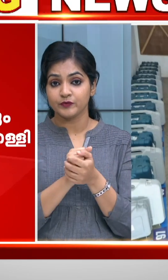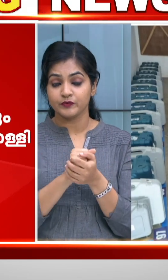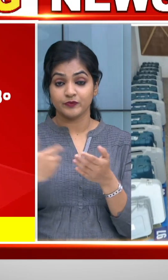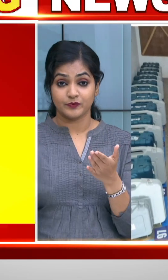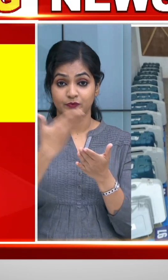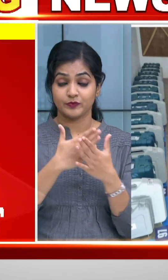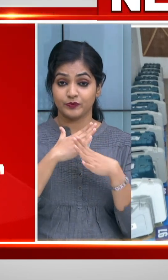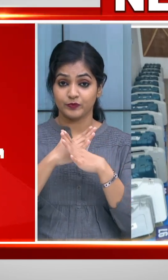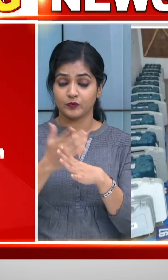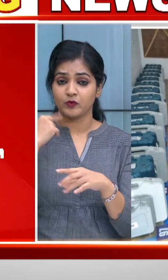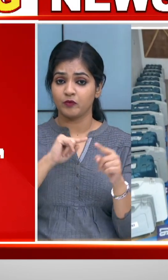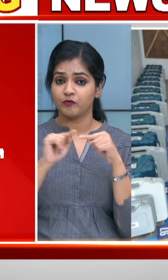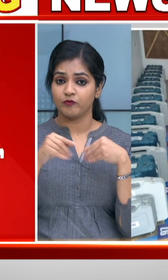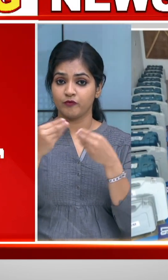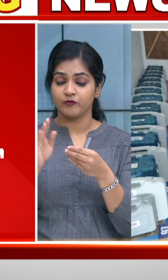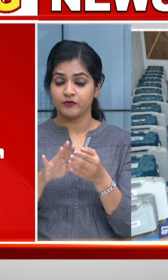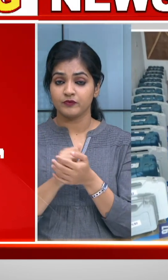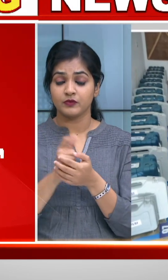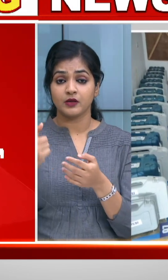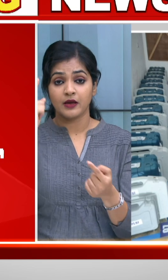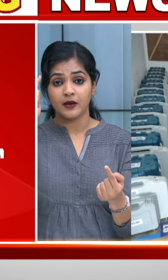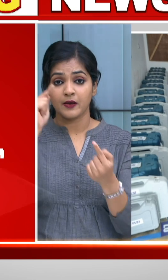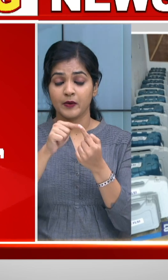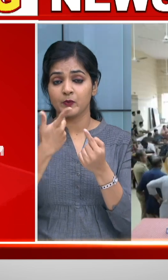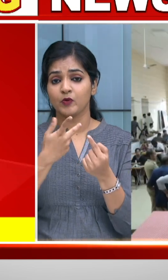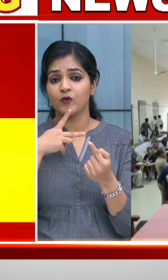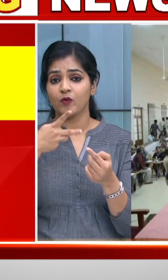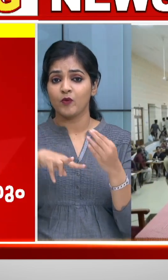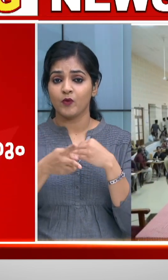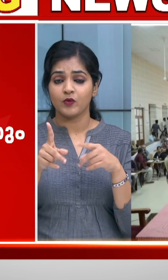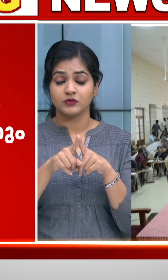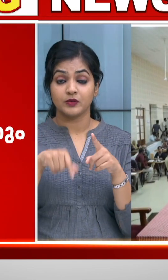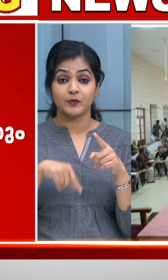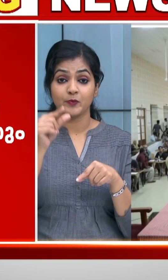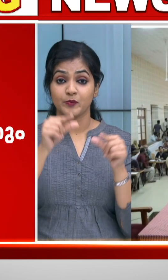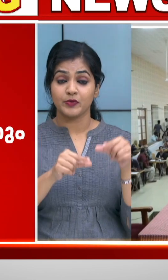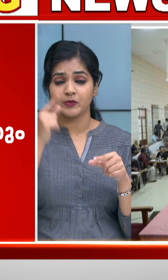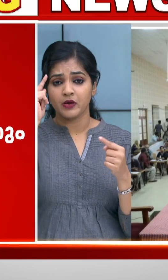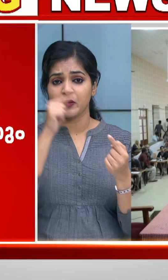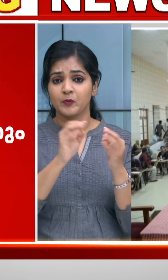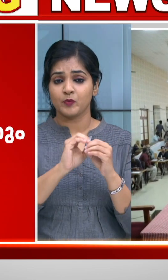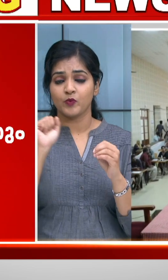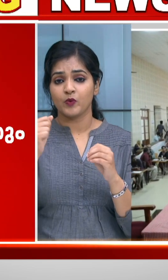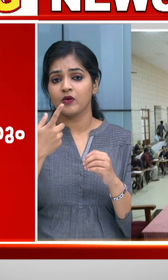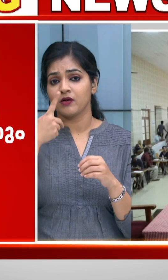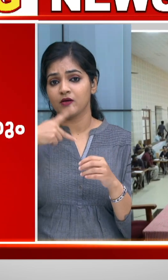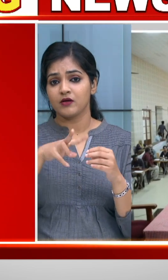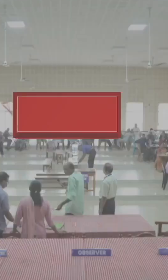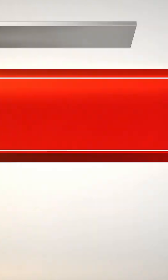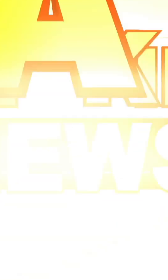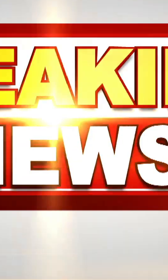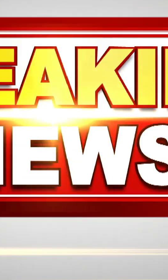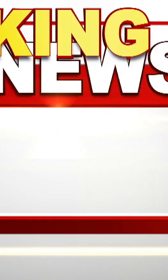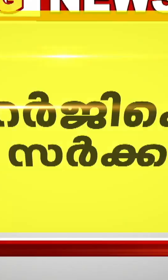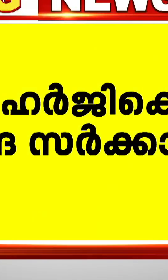ഹർജിക്കാർക്കെതിരെ ഉന്നയിച്ചു. അവർ താല്പര്യങ്ങൾ വളരെ ജനാധിപത്യ വിരുദ്ധമായിട്ടുള്ള താല്പര്യങ്ങളാണ് ഈ ഹർജിക്കാർ കാട്ടുന്നത്.